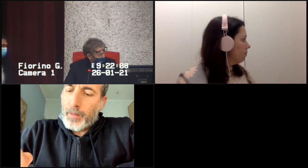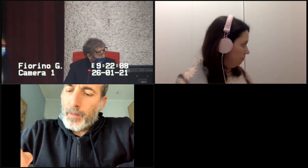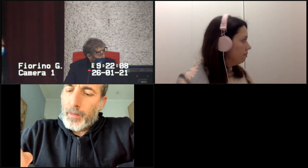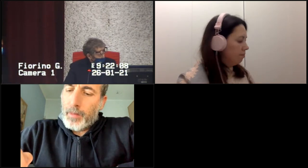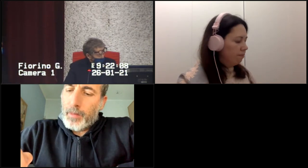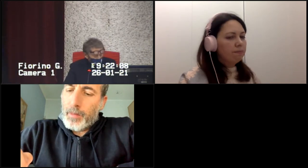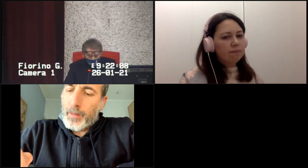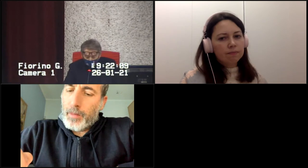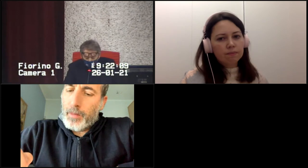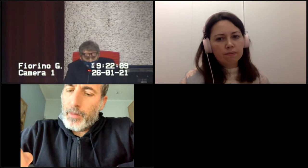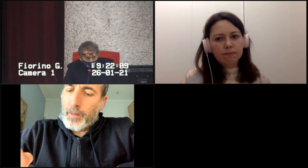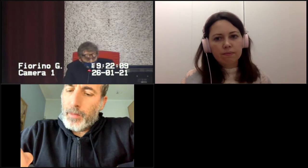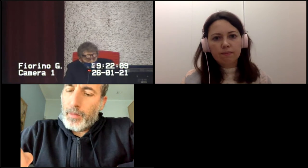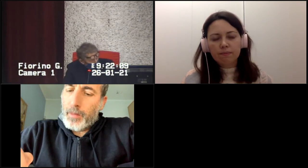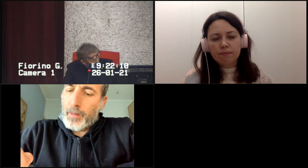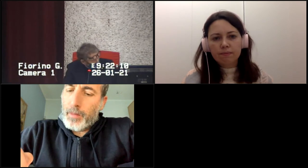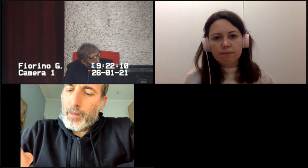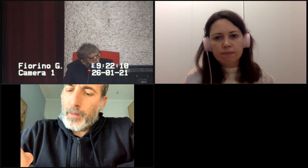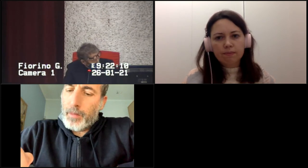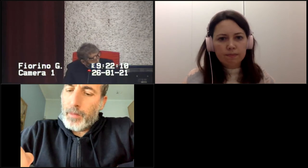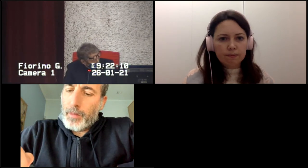dica quanti sono.